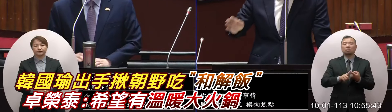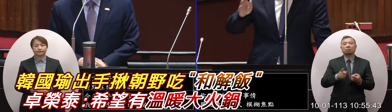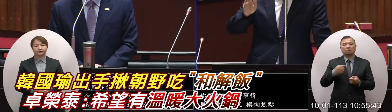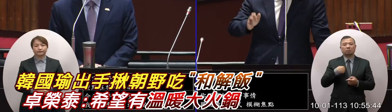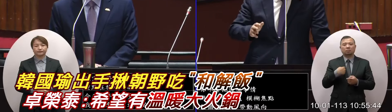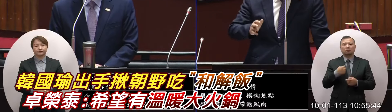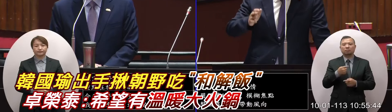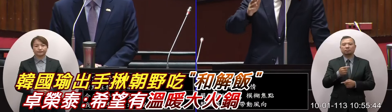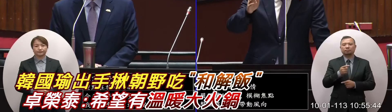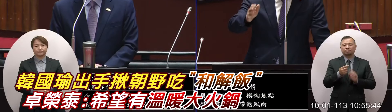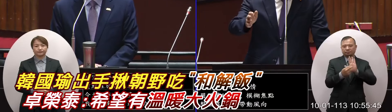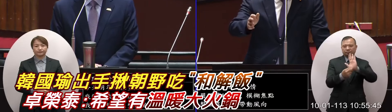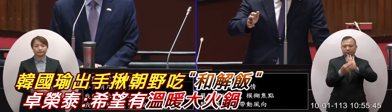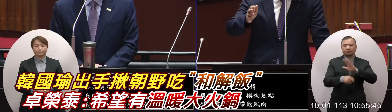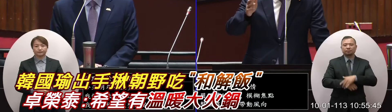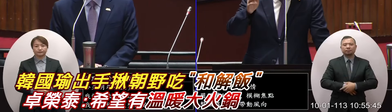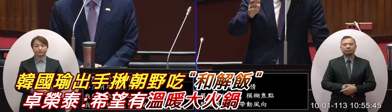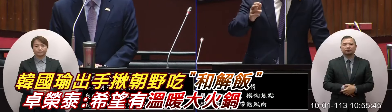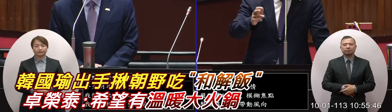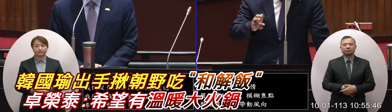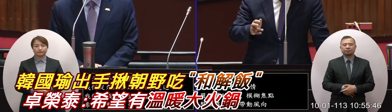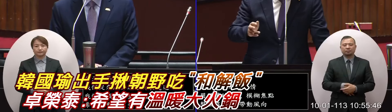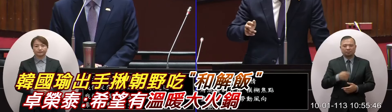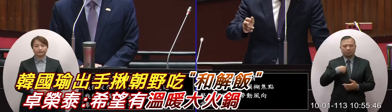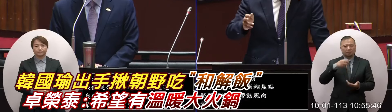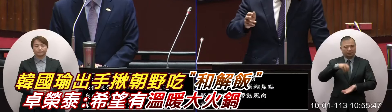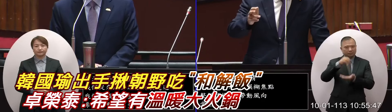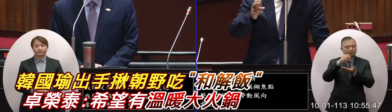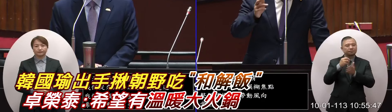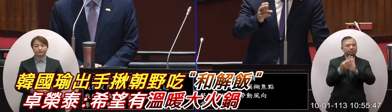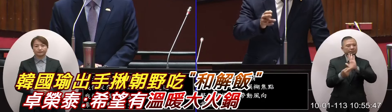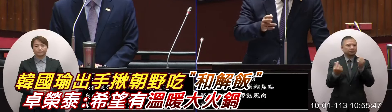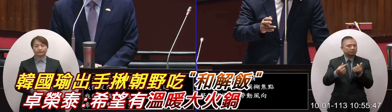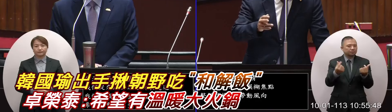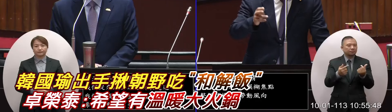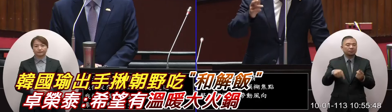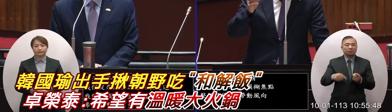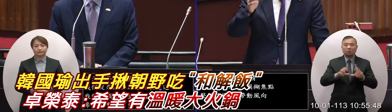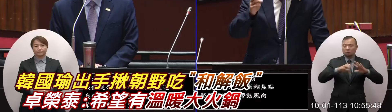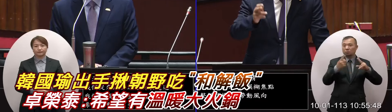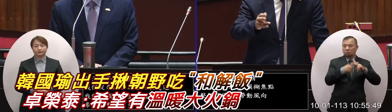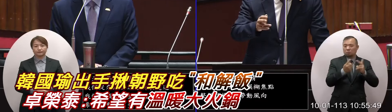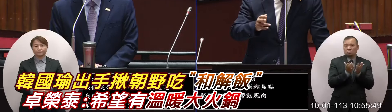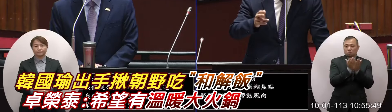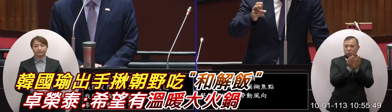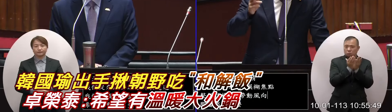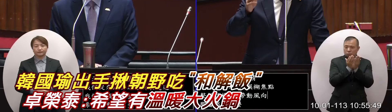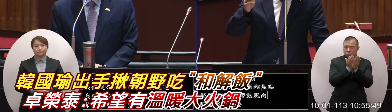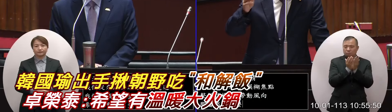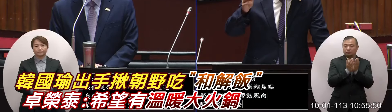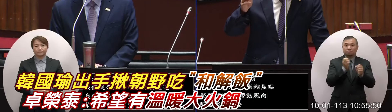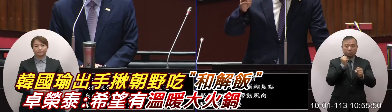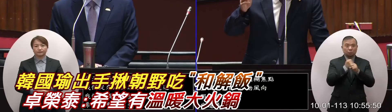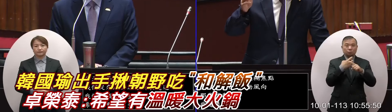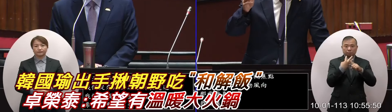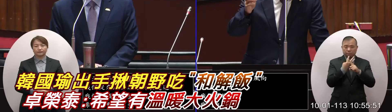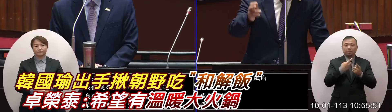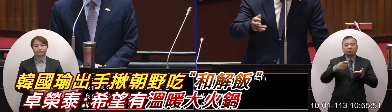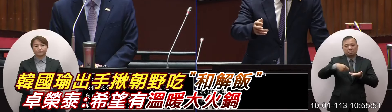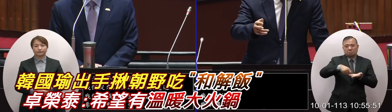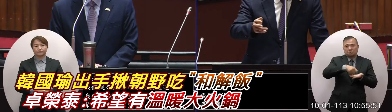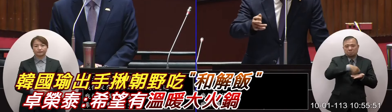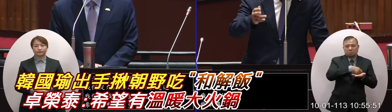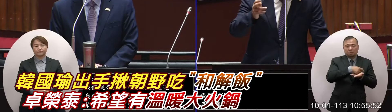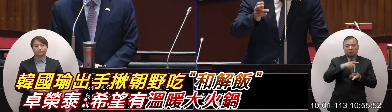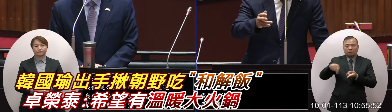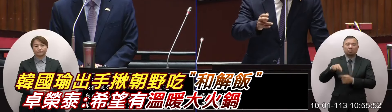就是说，我们也退回哈。我举个例子啊，就像我们小学的时候，我们写作业，写给了交的作